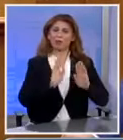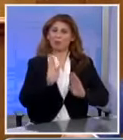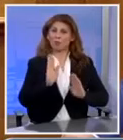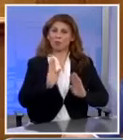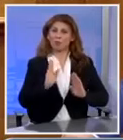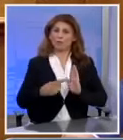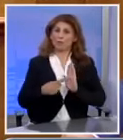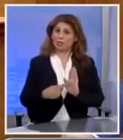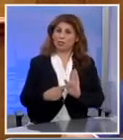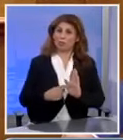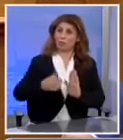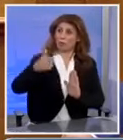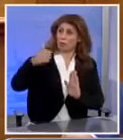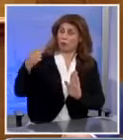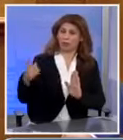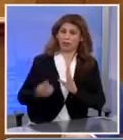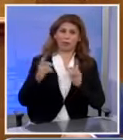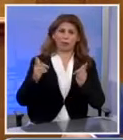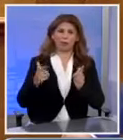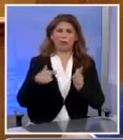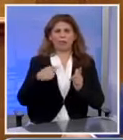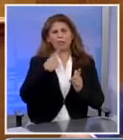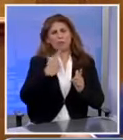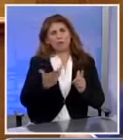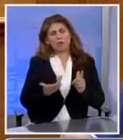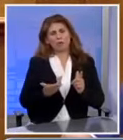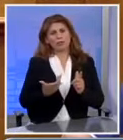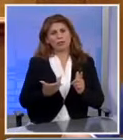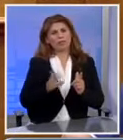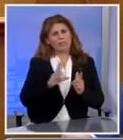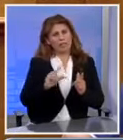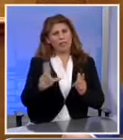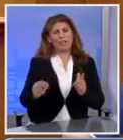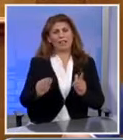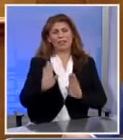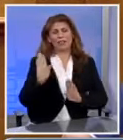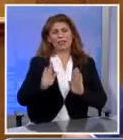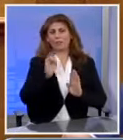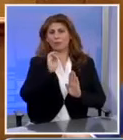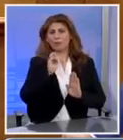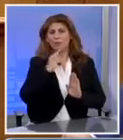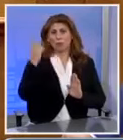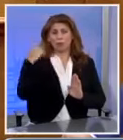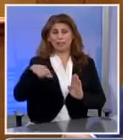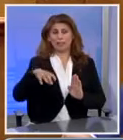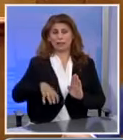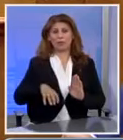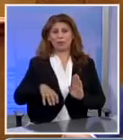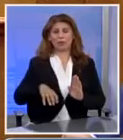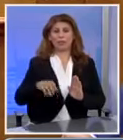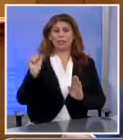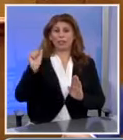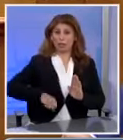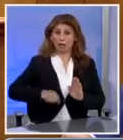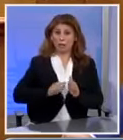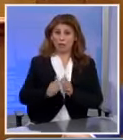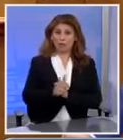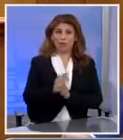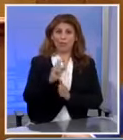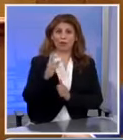πρώτους. Δεν θα αναφερθώ στο γεγονός ότι είναι οι ίδιες δημοσκοπήσεις που πέρυσι τέτοια εποχή δίνανε τον ναι μπροστά και βγήκε